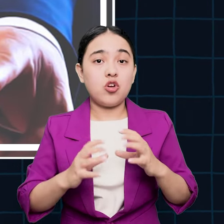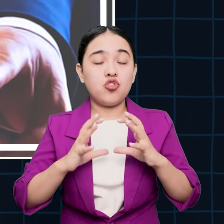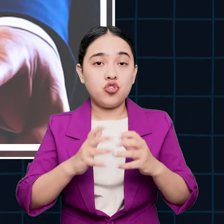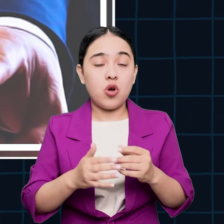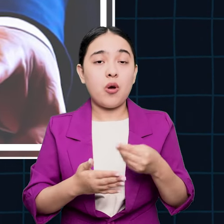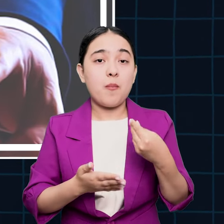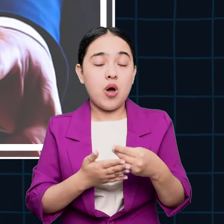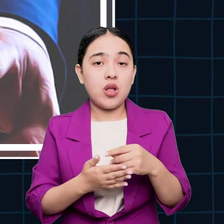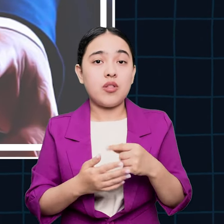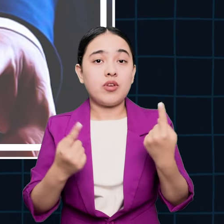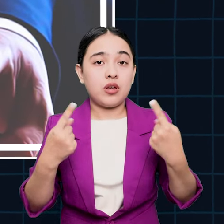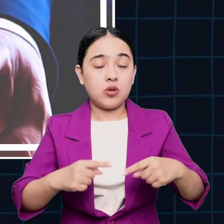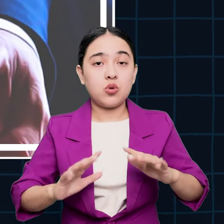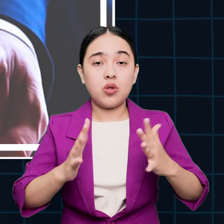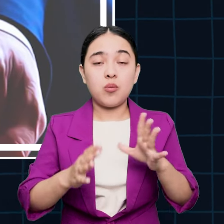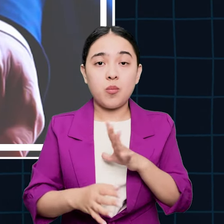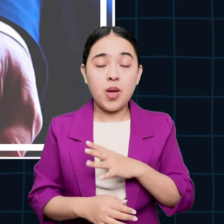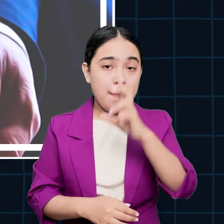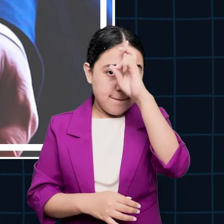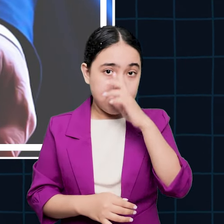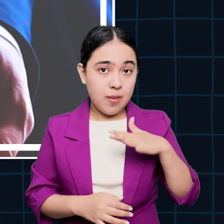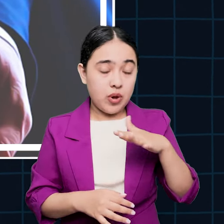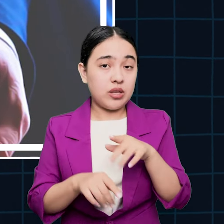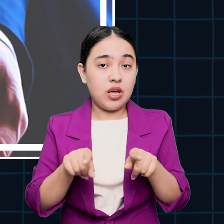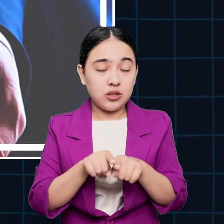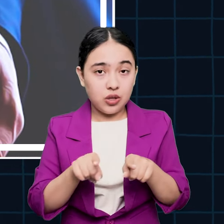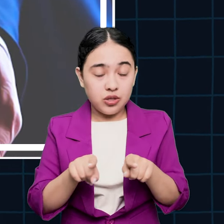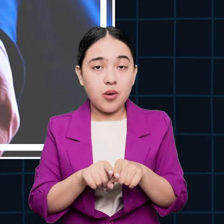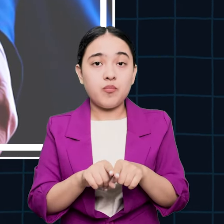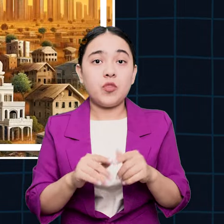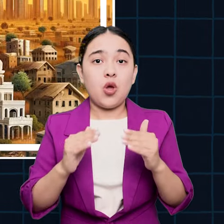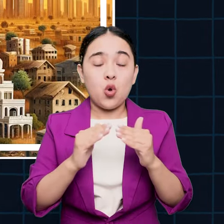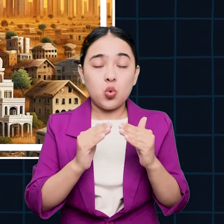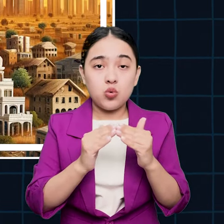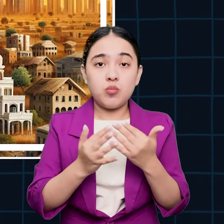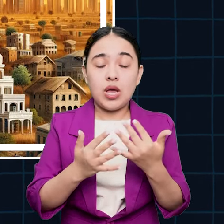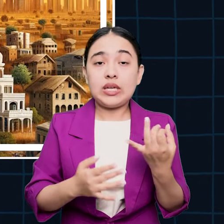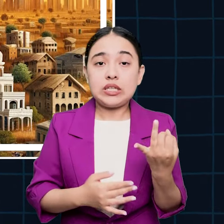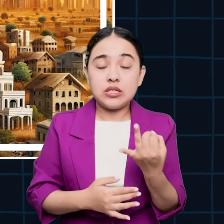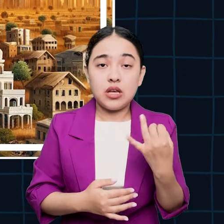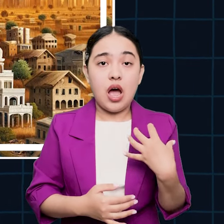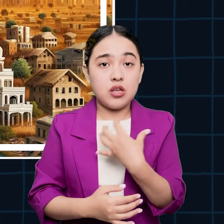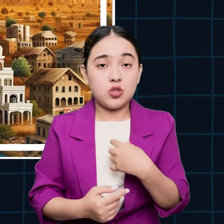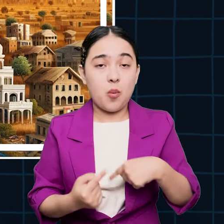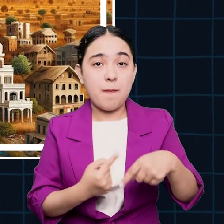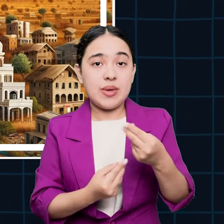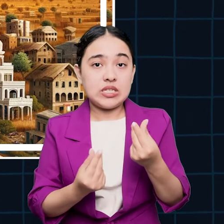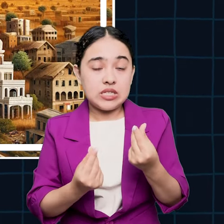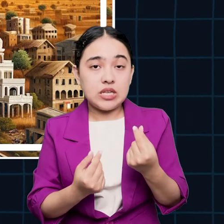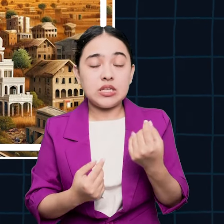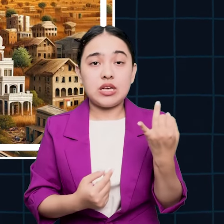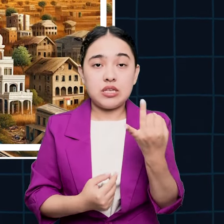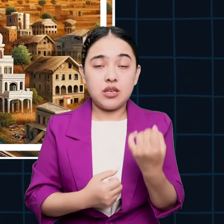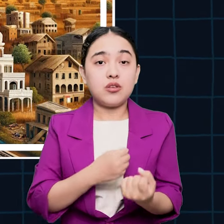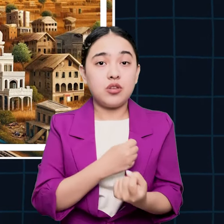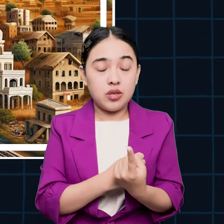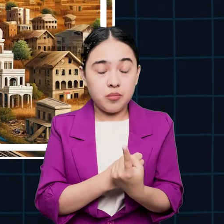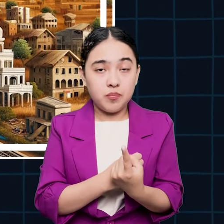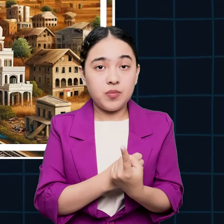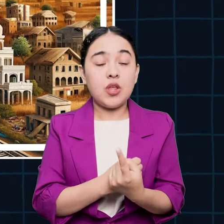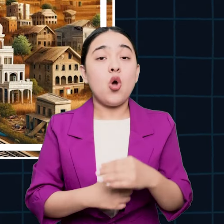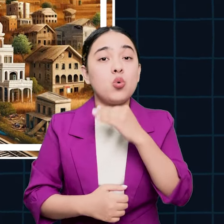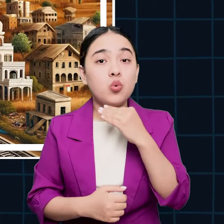moliyaviy inqirozi sodir bo'ldi. Va mamlakatimizda ham ko'chmas mulkka qiziqish asosiy biznes qiziqishlarini keltirib chiqaradi.